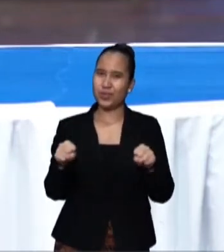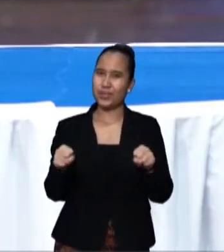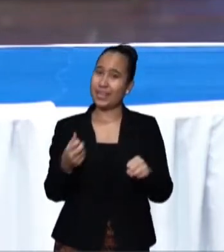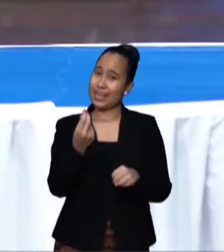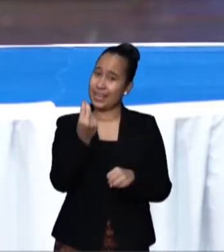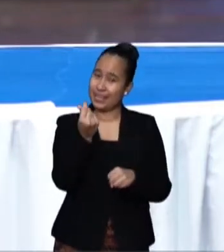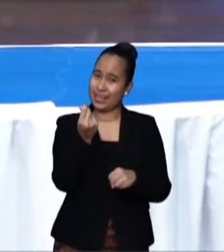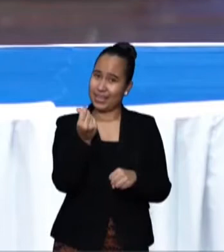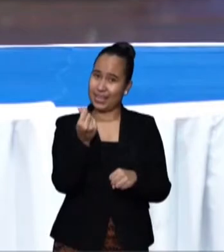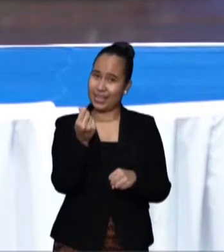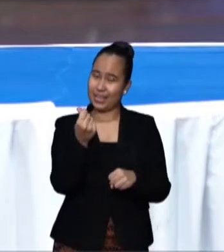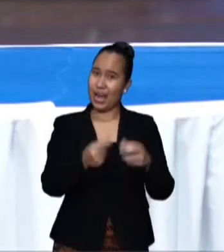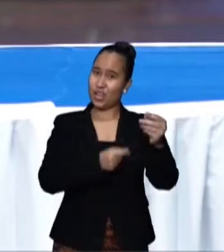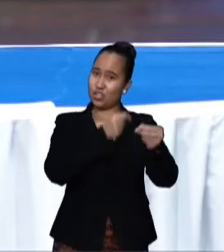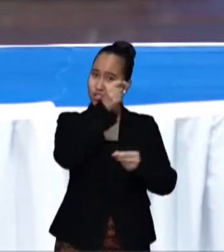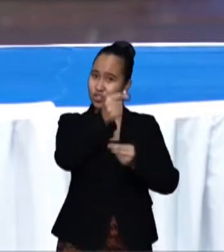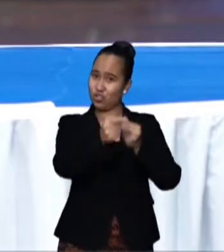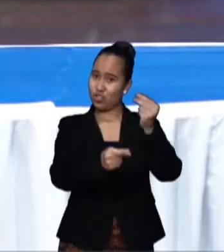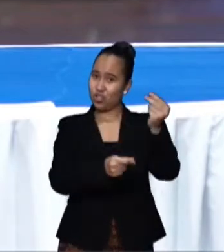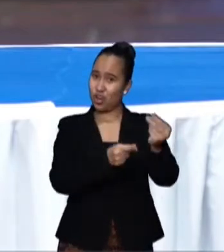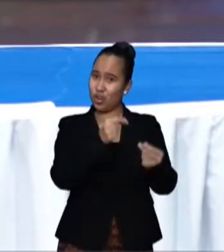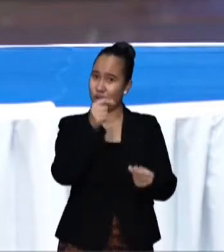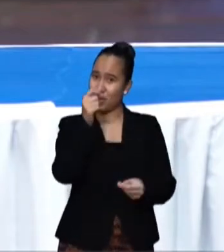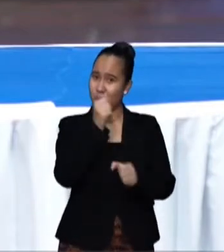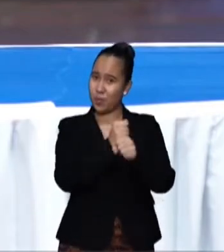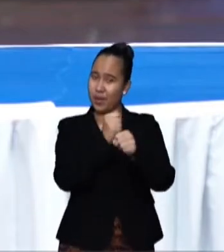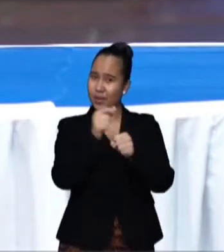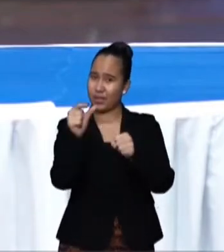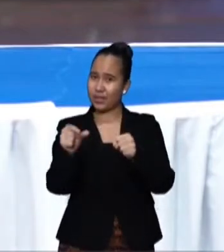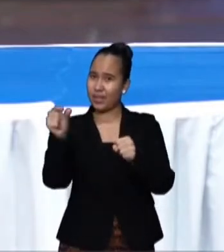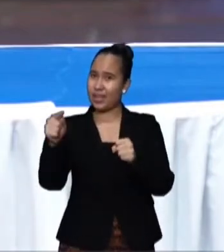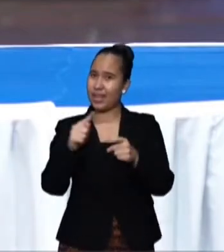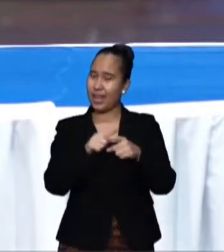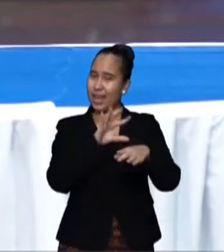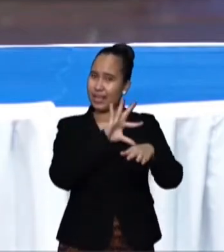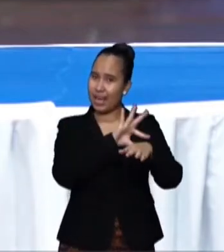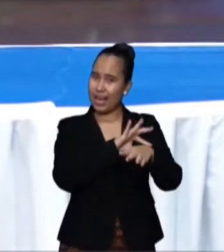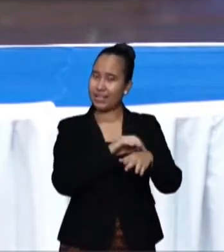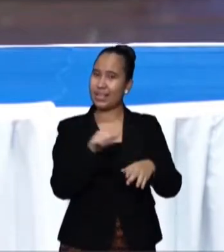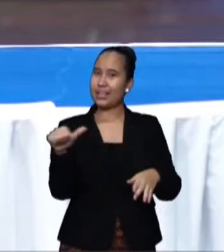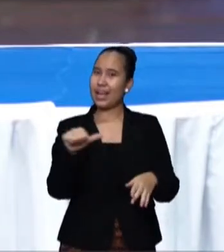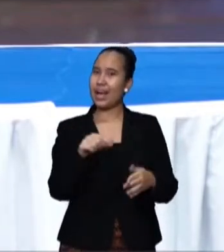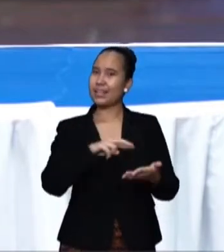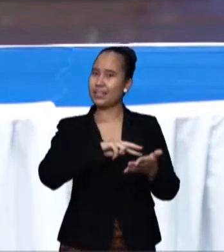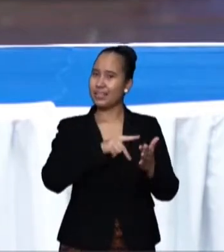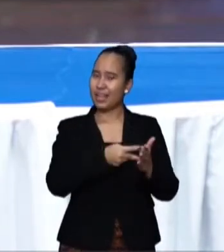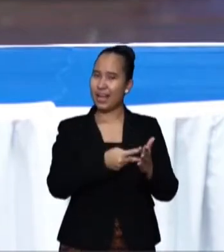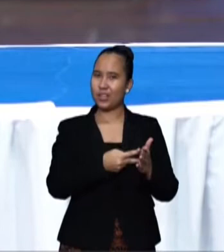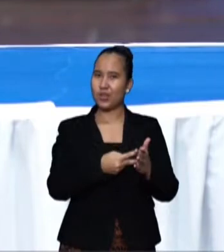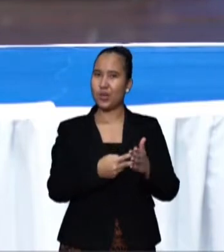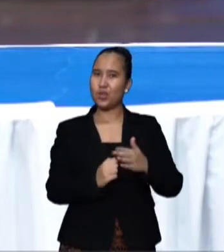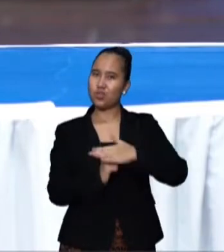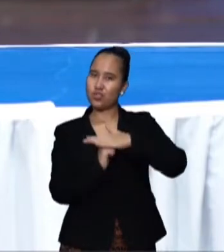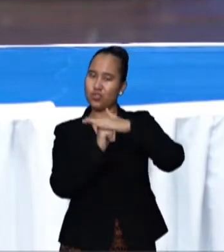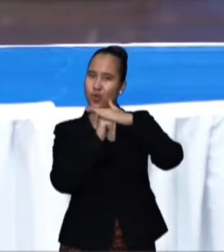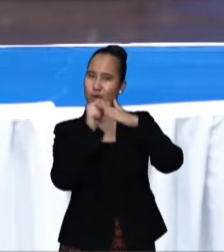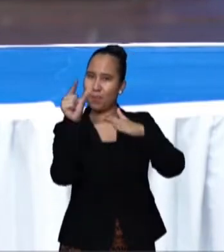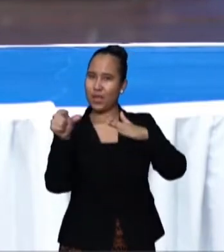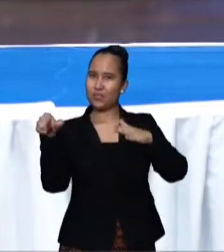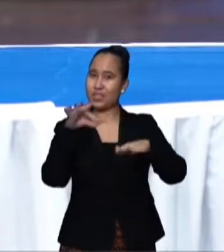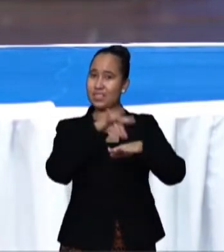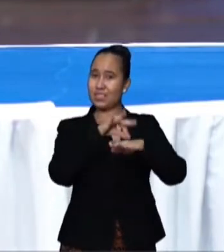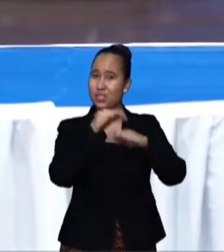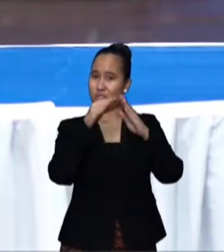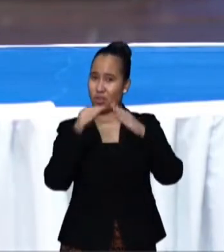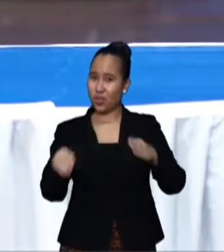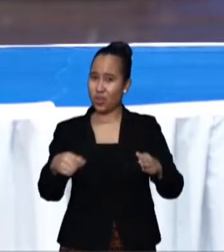beloofd, aan het zorgpersoneel en artsen en andere technisch ondersteunend personeel van ziekenhuizen de